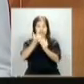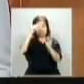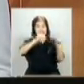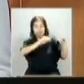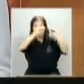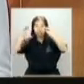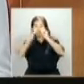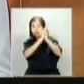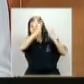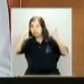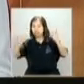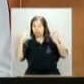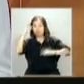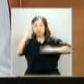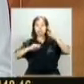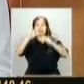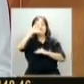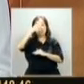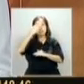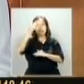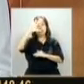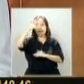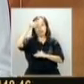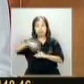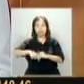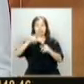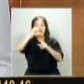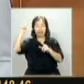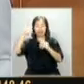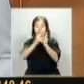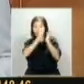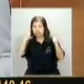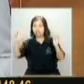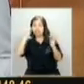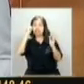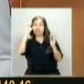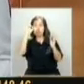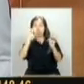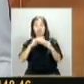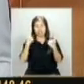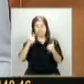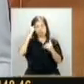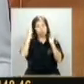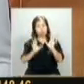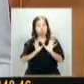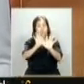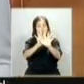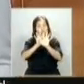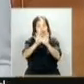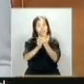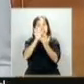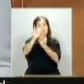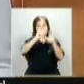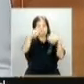ฐบาลที่เหลืออยู่อีกประมาณ 35,000 ล้านบาทออกไปอีก7วันโดยคาดว่าจะมีประชาชนให้ความสนใจจนเต็มวงเ